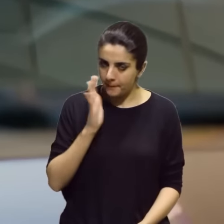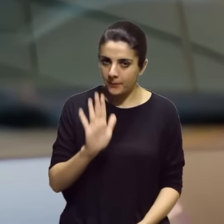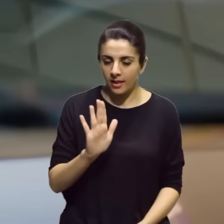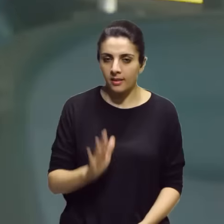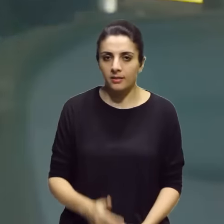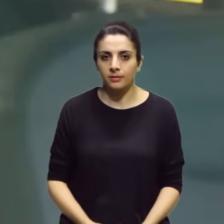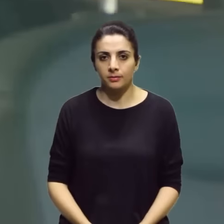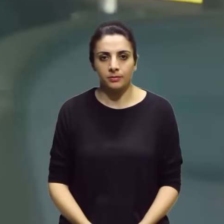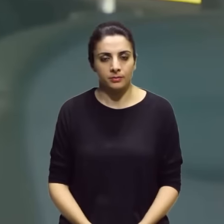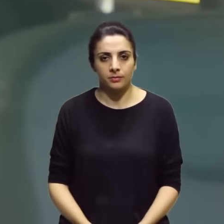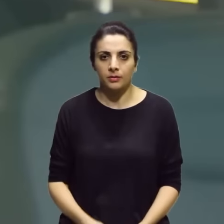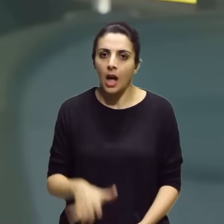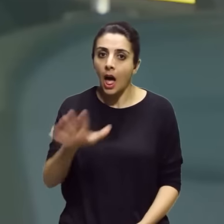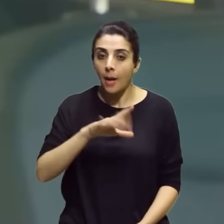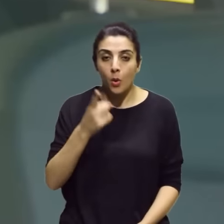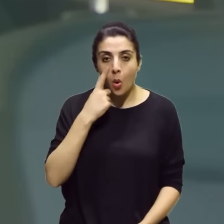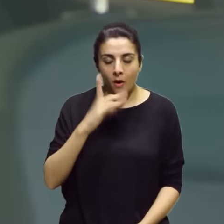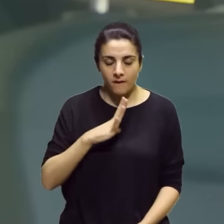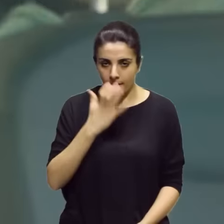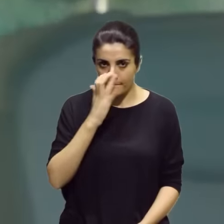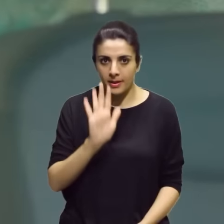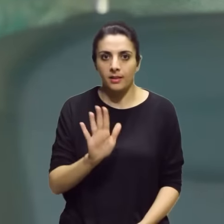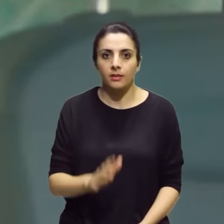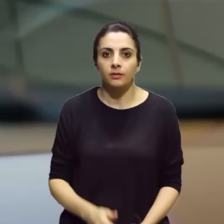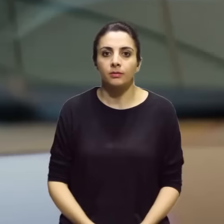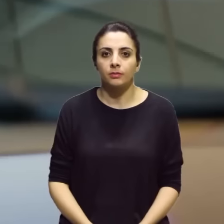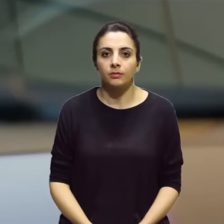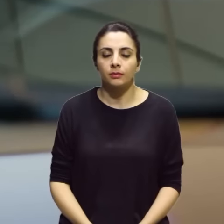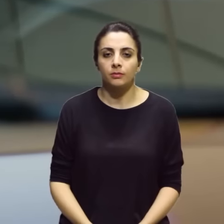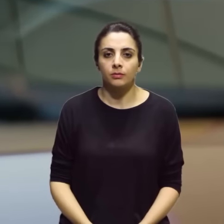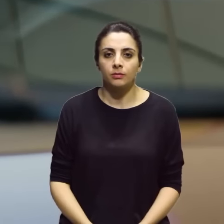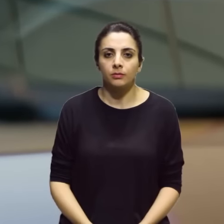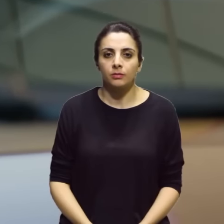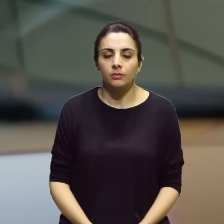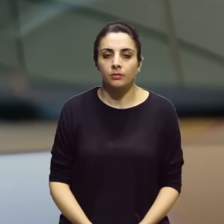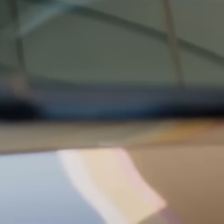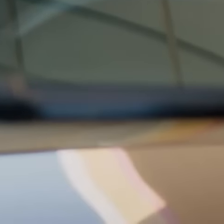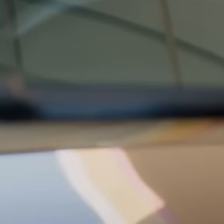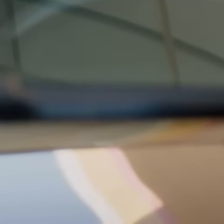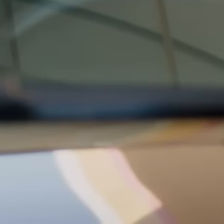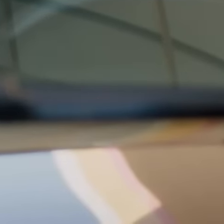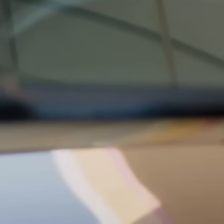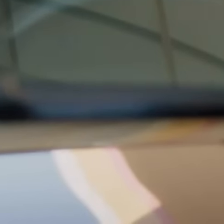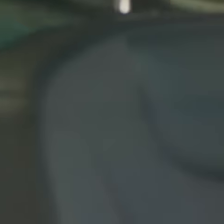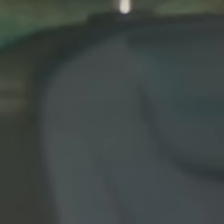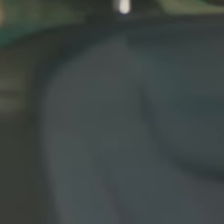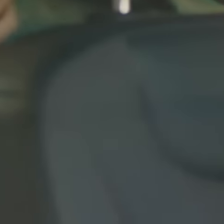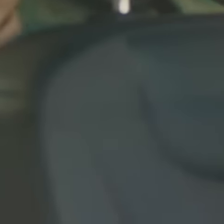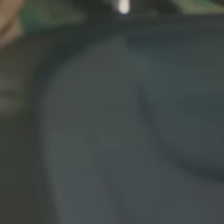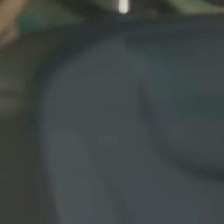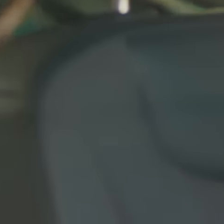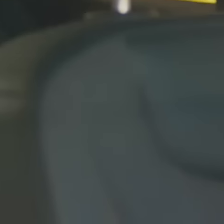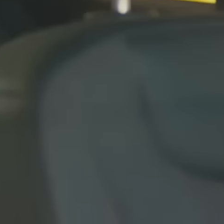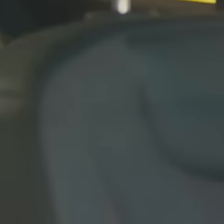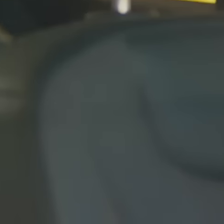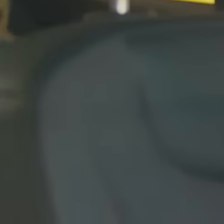demesinler. Hepinize göstereceğim gününüzü. Çantadan çıkardığı kıyafetlere bakıyor. Zevksiz bulup